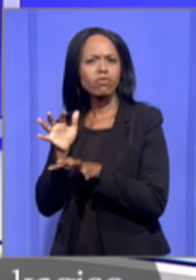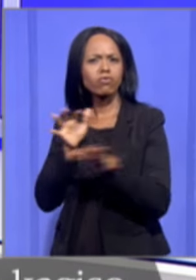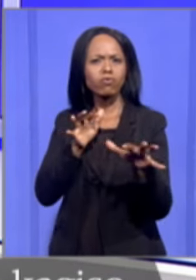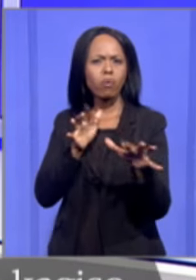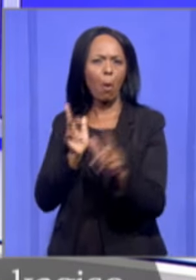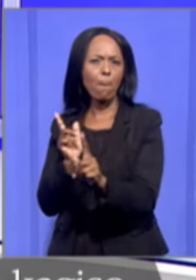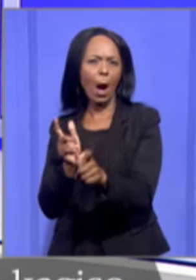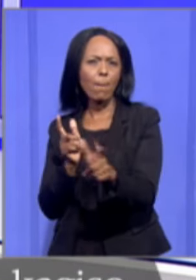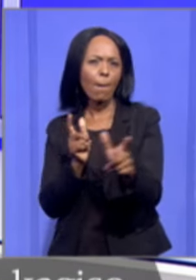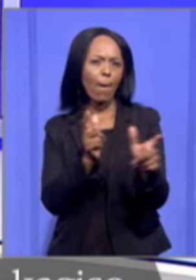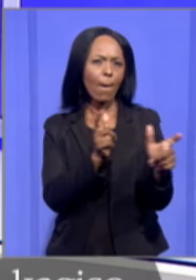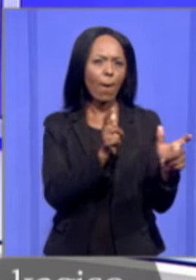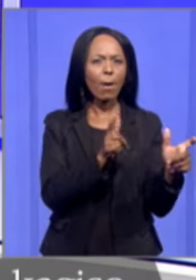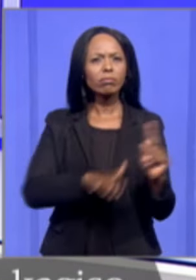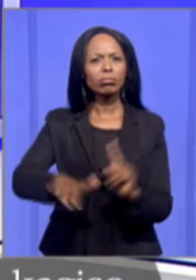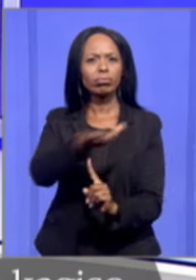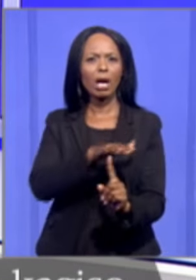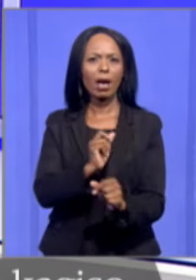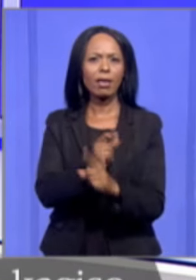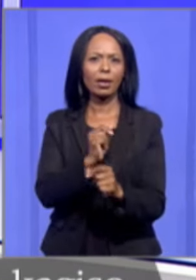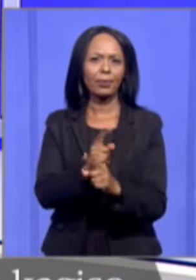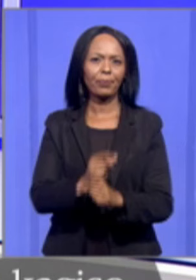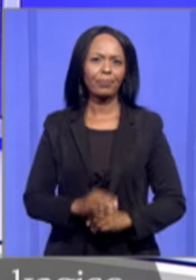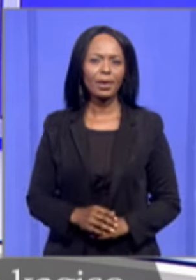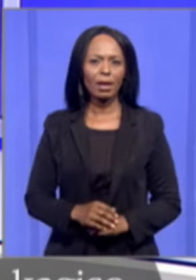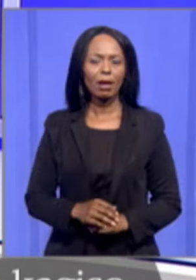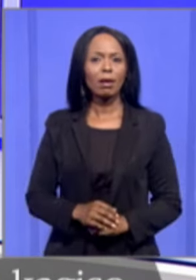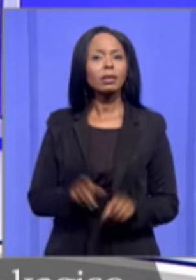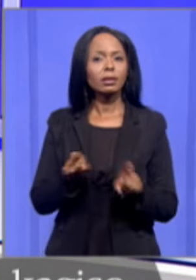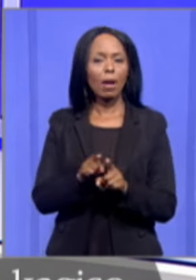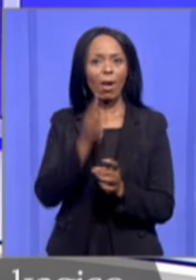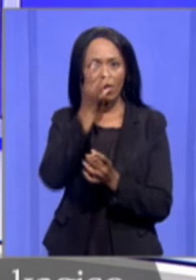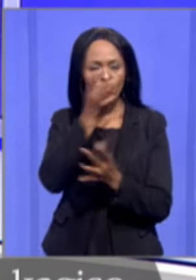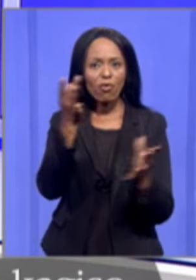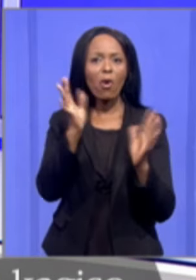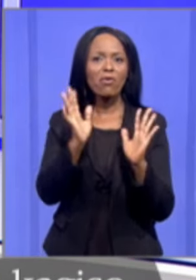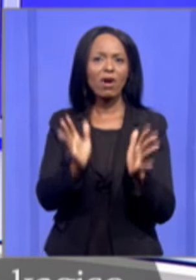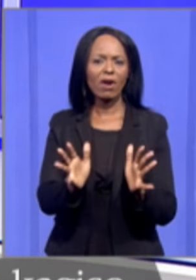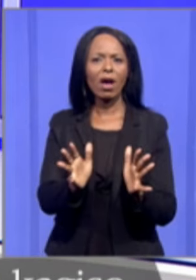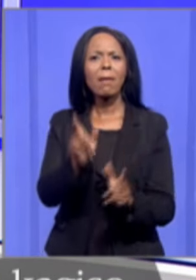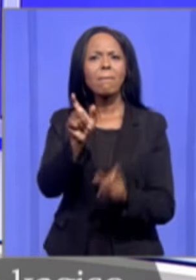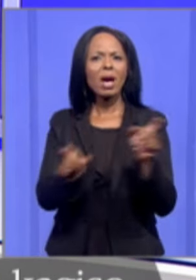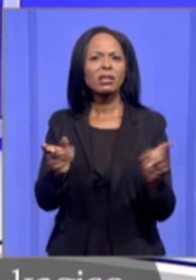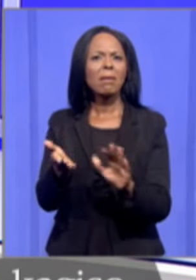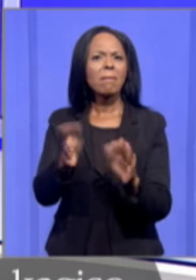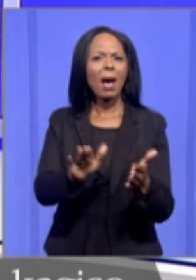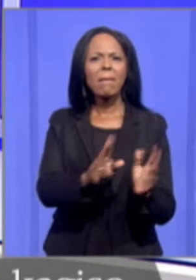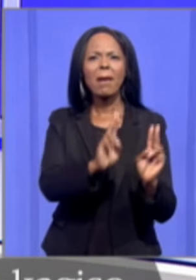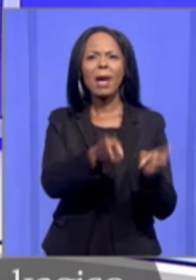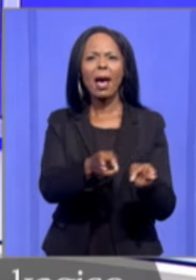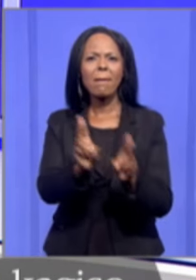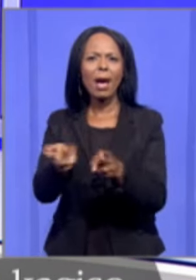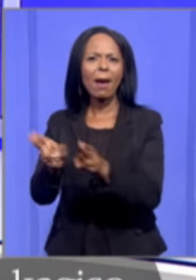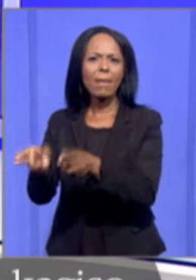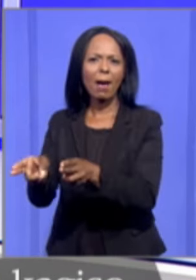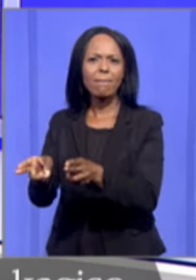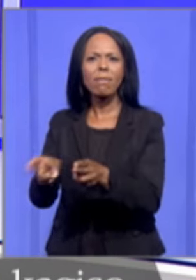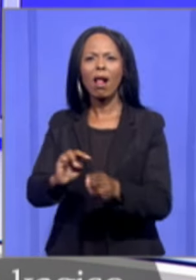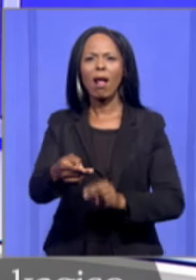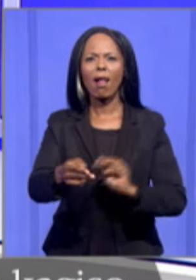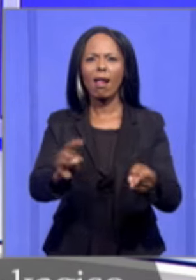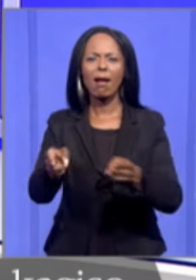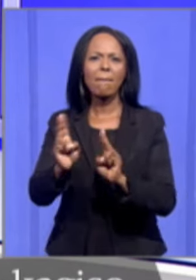go thuntsa go ya ntlheng ya boratekisi. Go be go a fa go ne ga bona ditopo tsa batswa setlhabelo di lalane mo